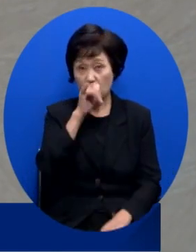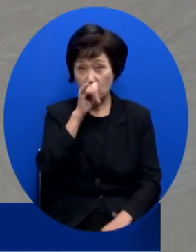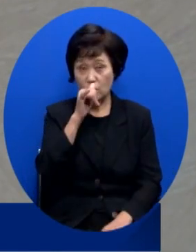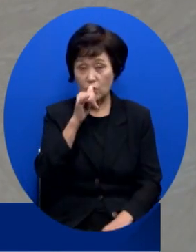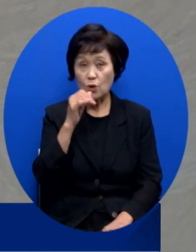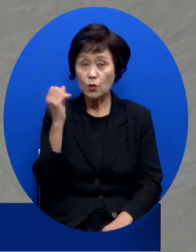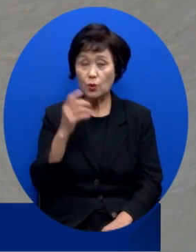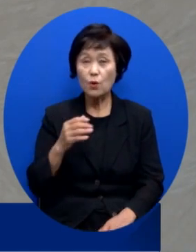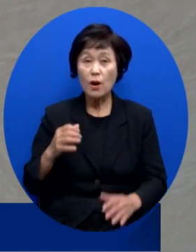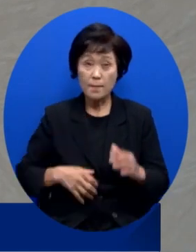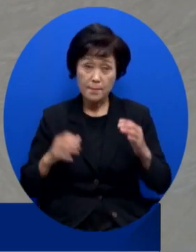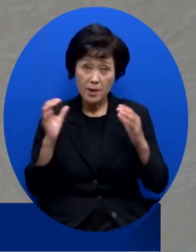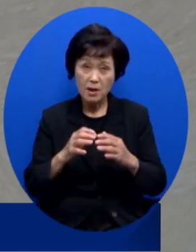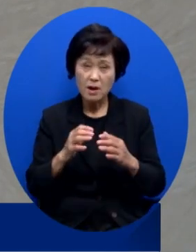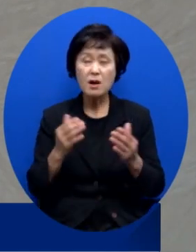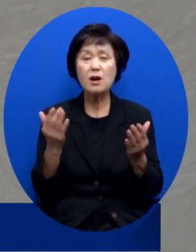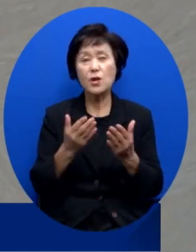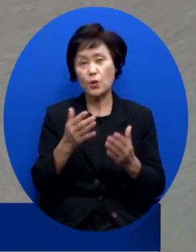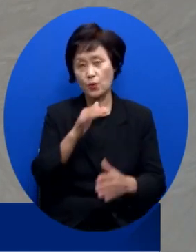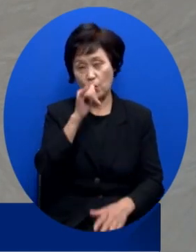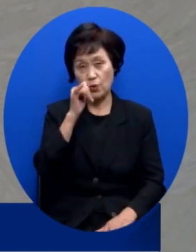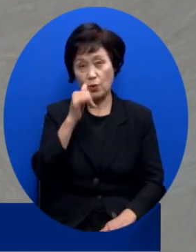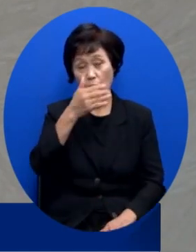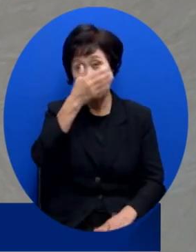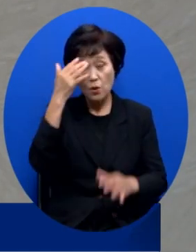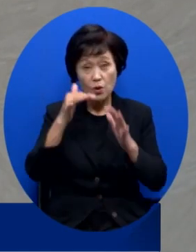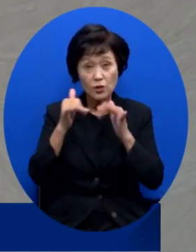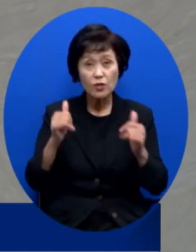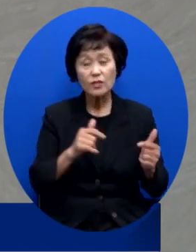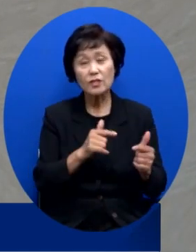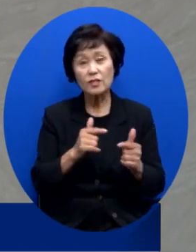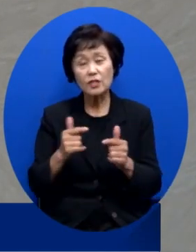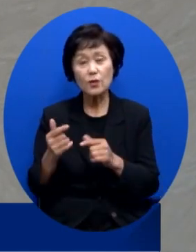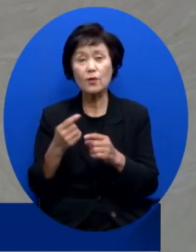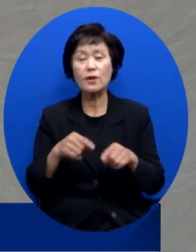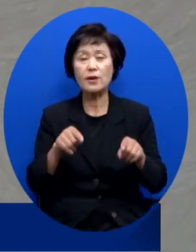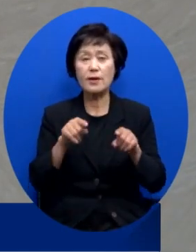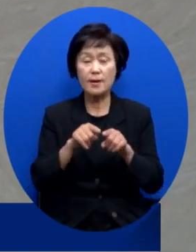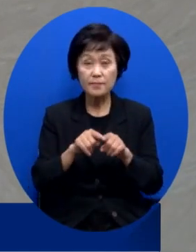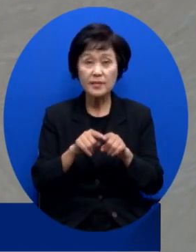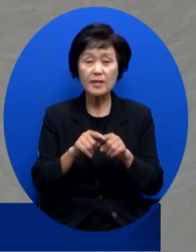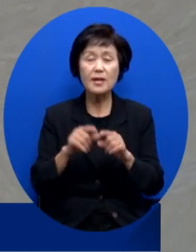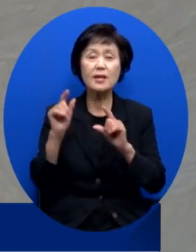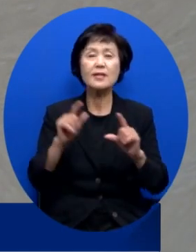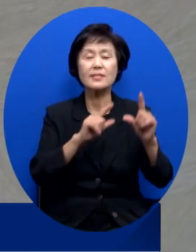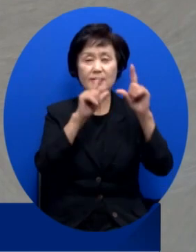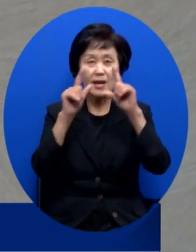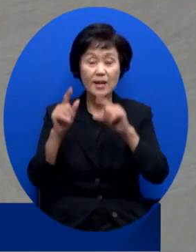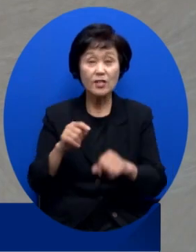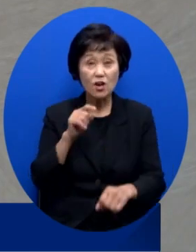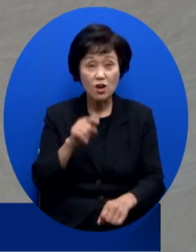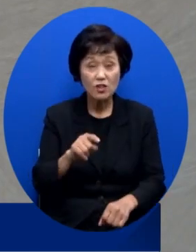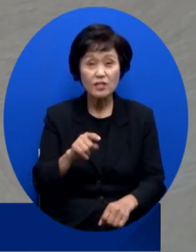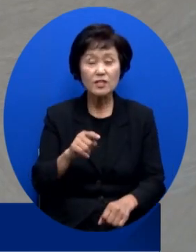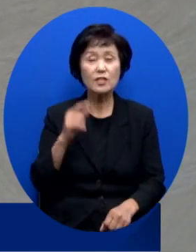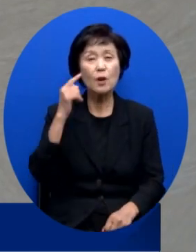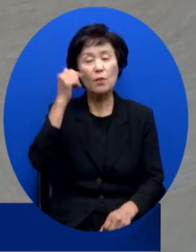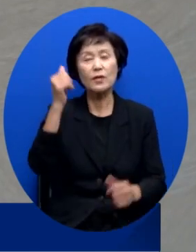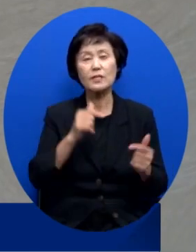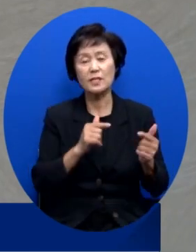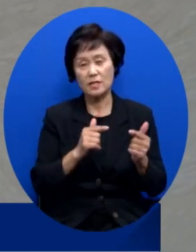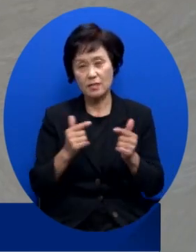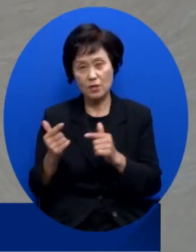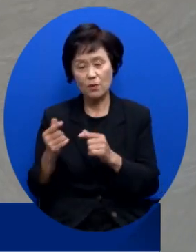협력해야 할 일들이 있지 않을까. 한국교회 청년들이 함께 살아나는 것이 궁극적으로 우리 모든 목회자들의 소망이기 때문에 거기에 대한 하나님의